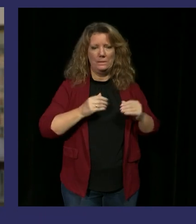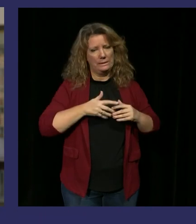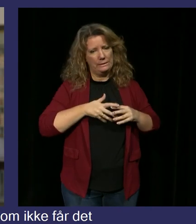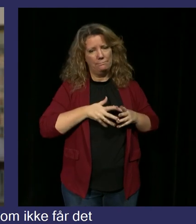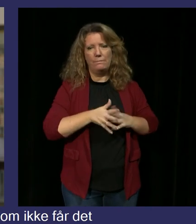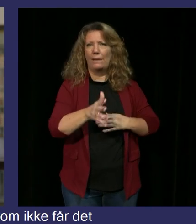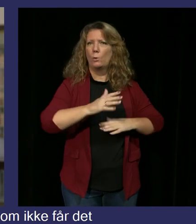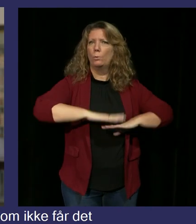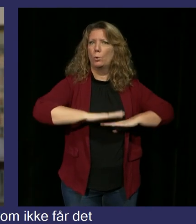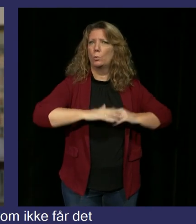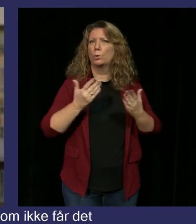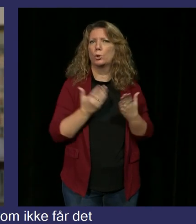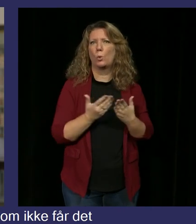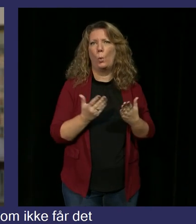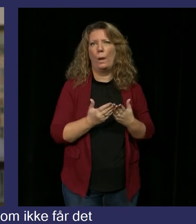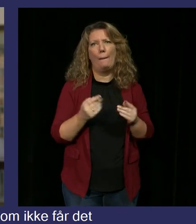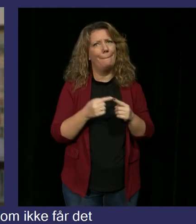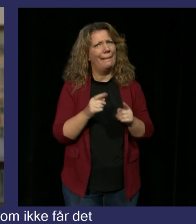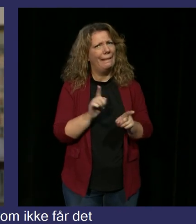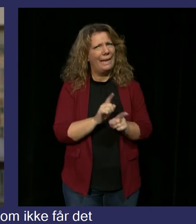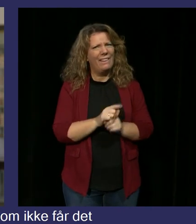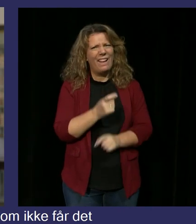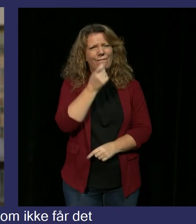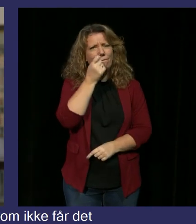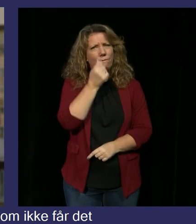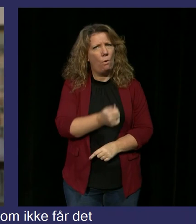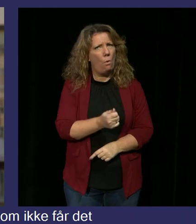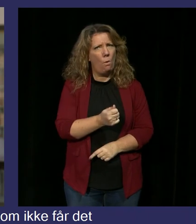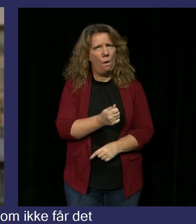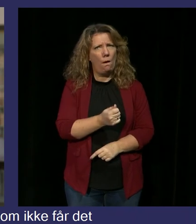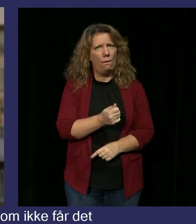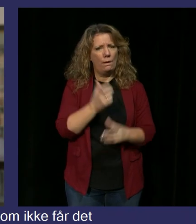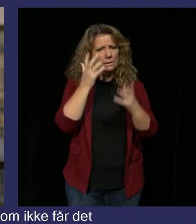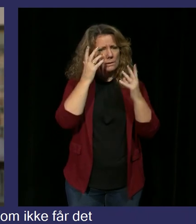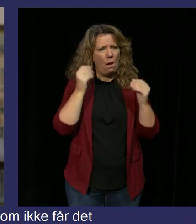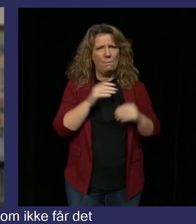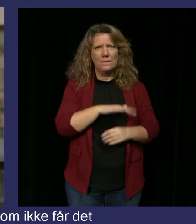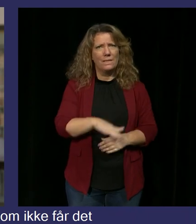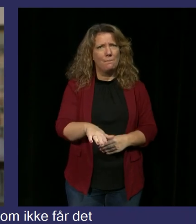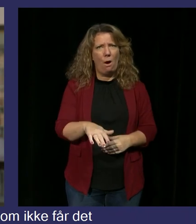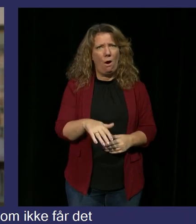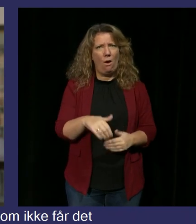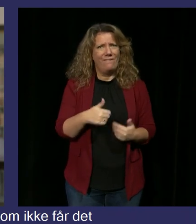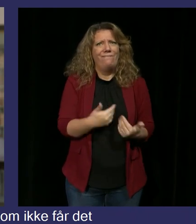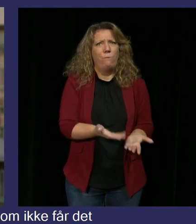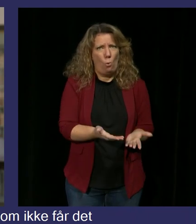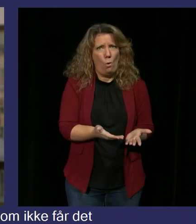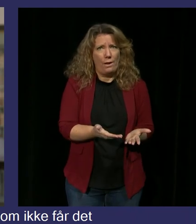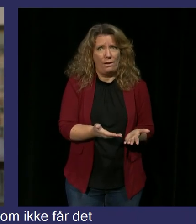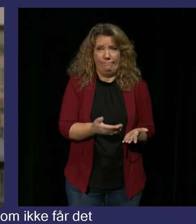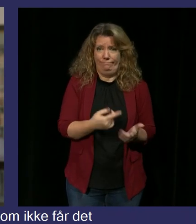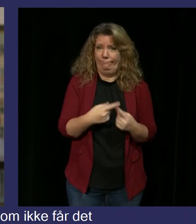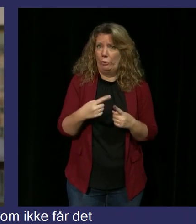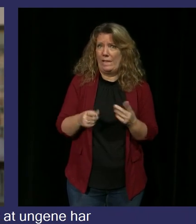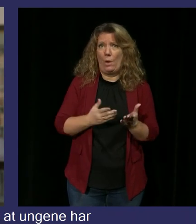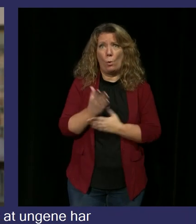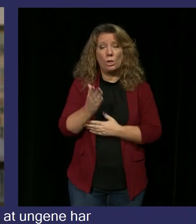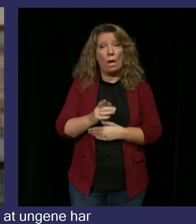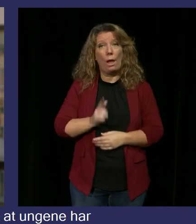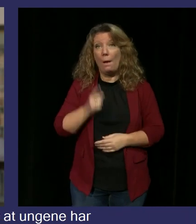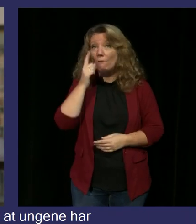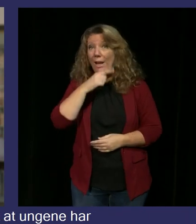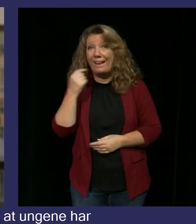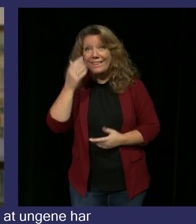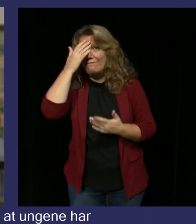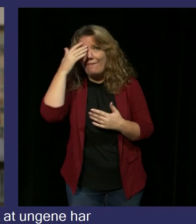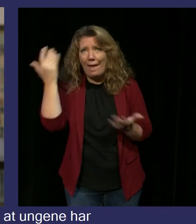grunnskolen, så det veldig mange samiske barn som ikke får det, av ulike grunner. Det kan være at foreldrene ikke vet det, eller krever